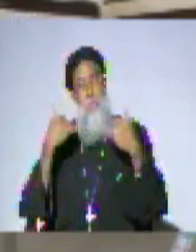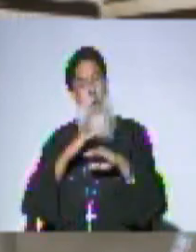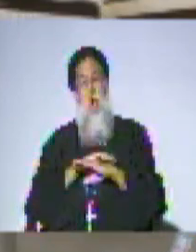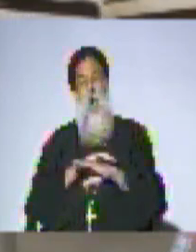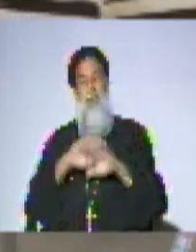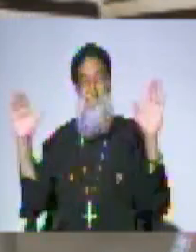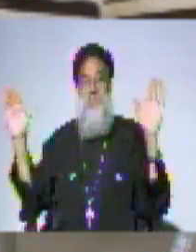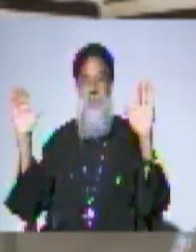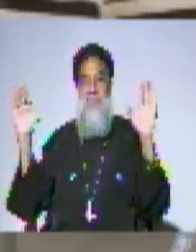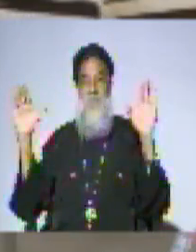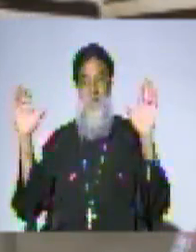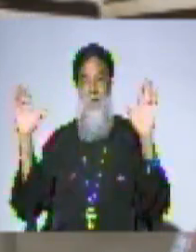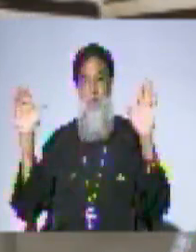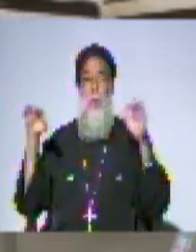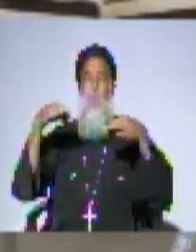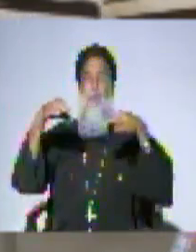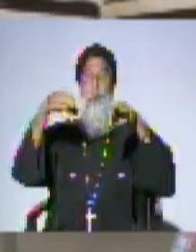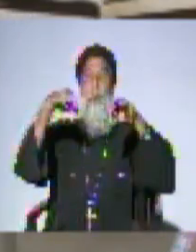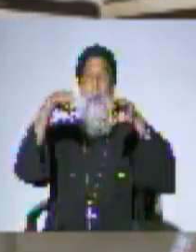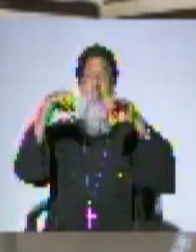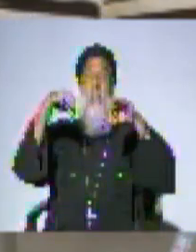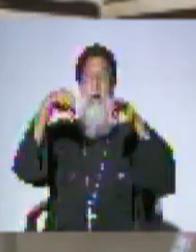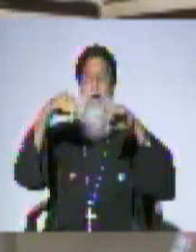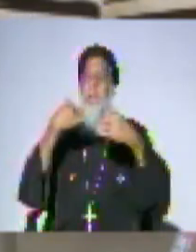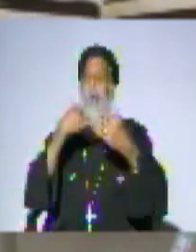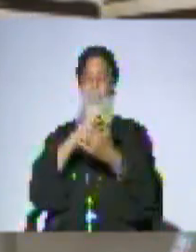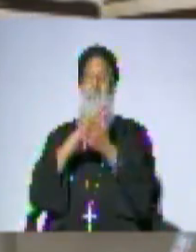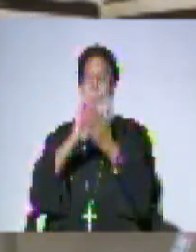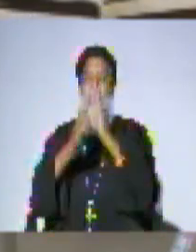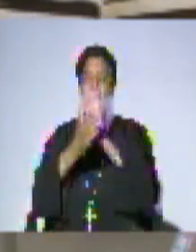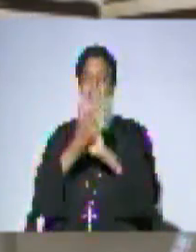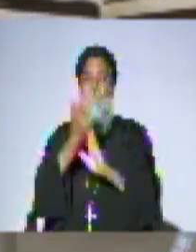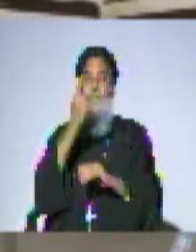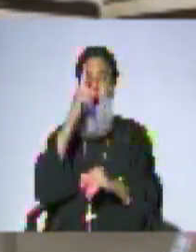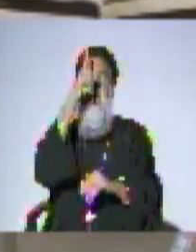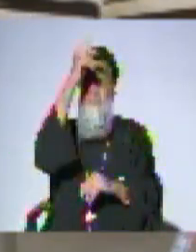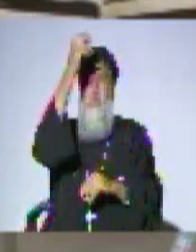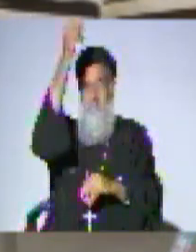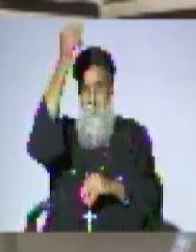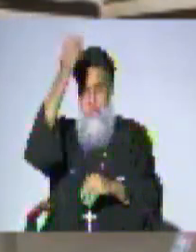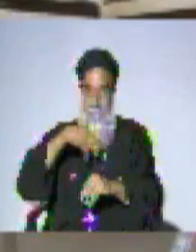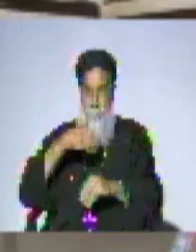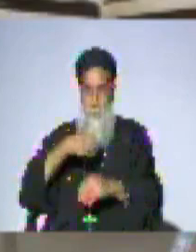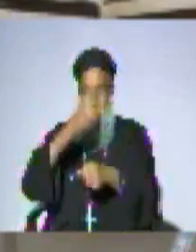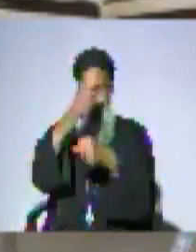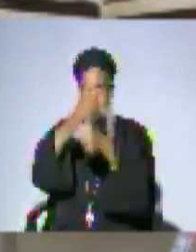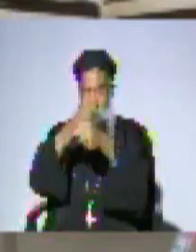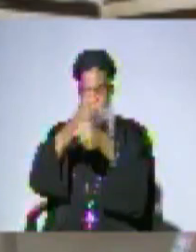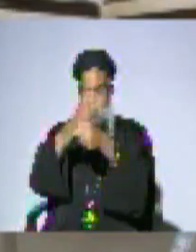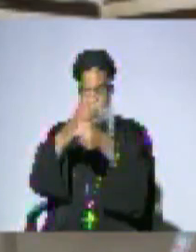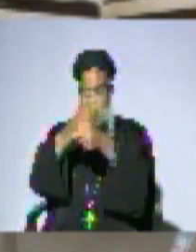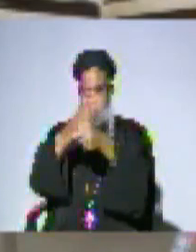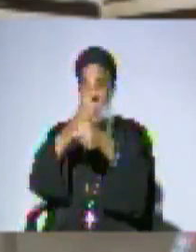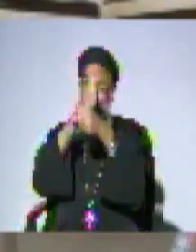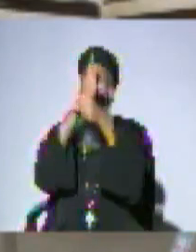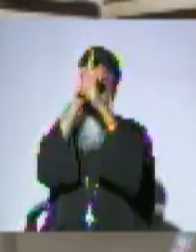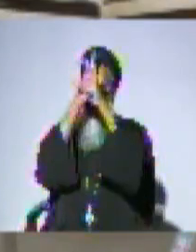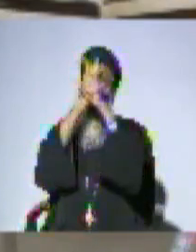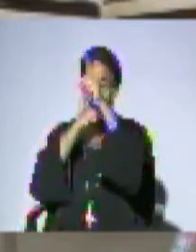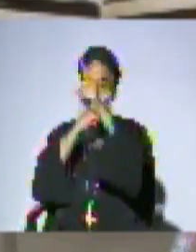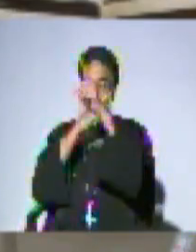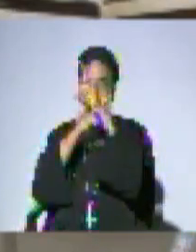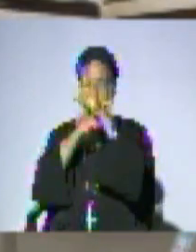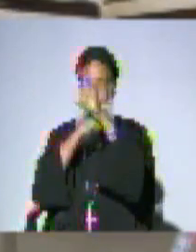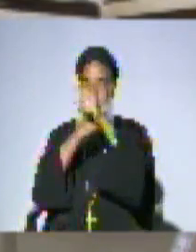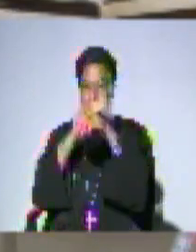حاجة خالص يعني. يعني نحن لا نملك شيئا يؤهلنا أن نقف هذا الموقف